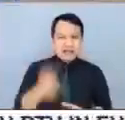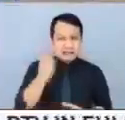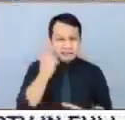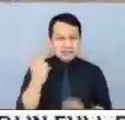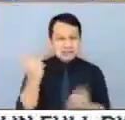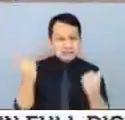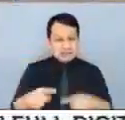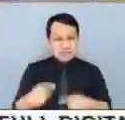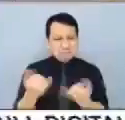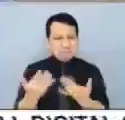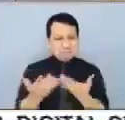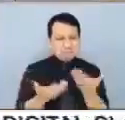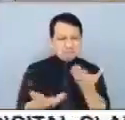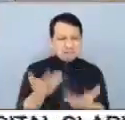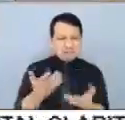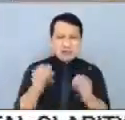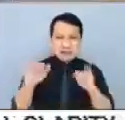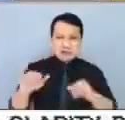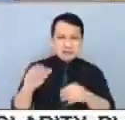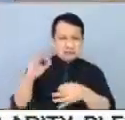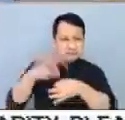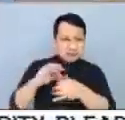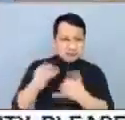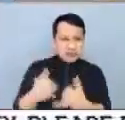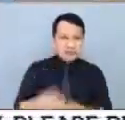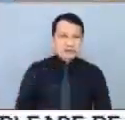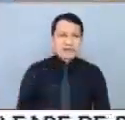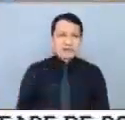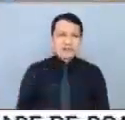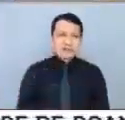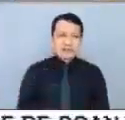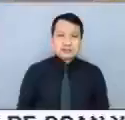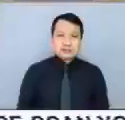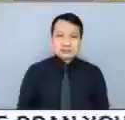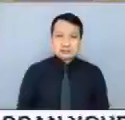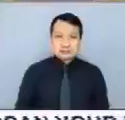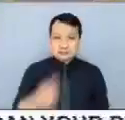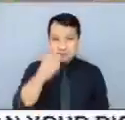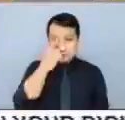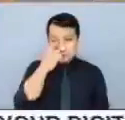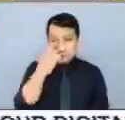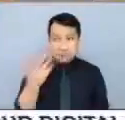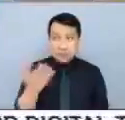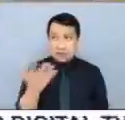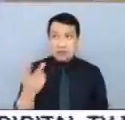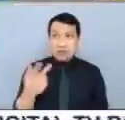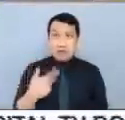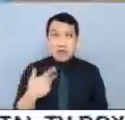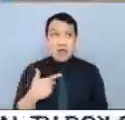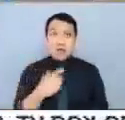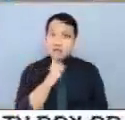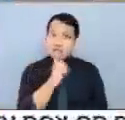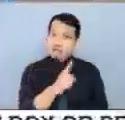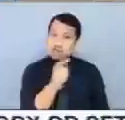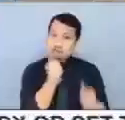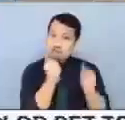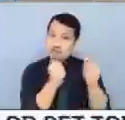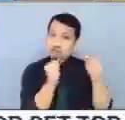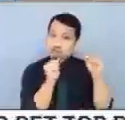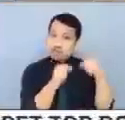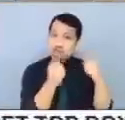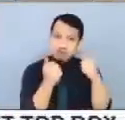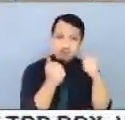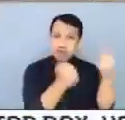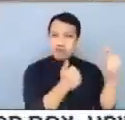papel po nung kampanya na gamit ay social media? Do you think malaki po ang dikta nito sa magiging resulta ng 2022